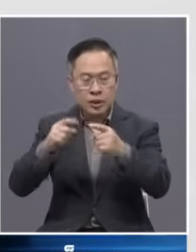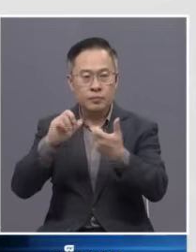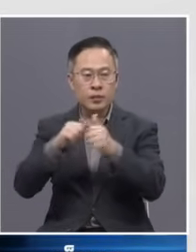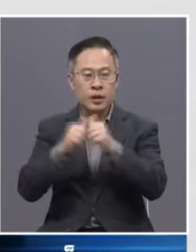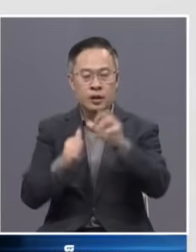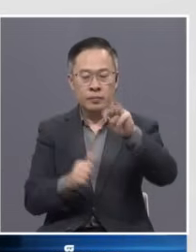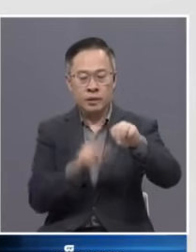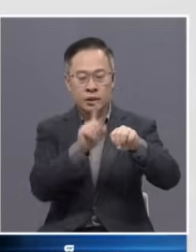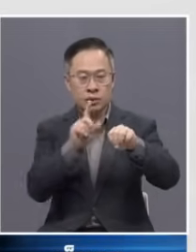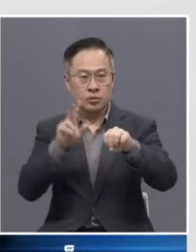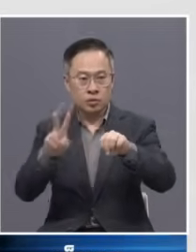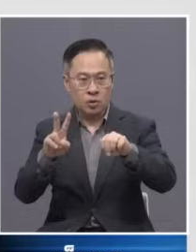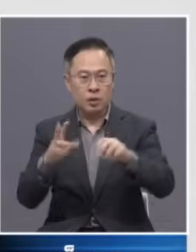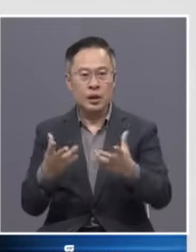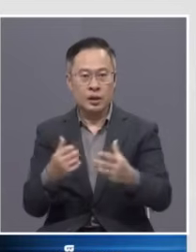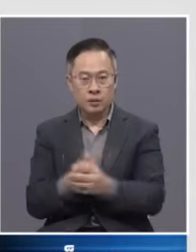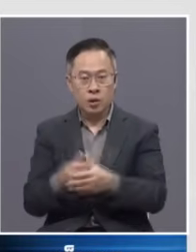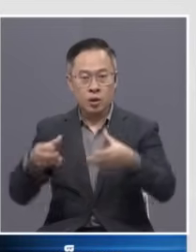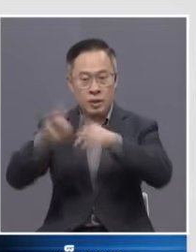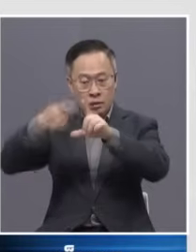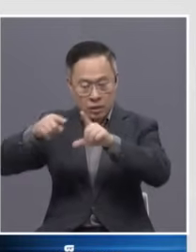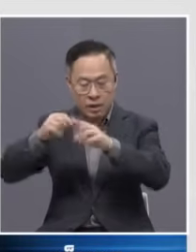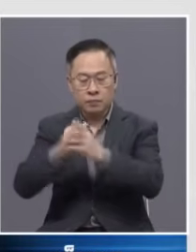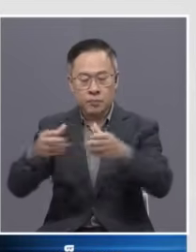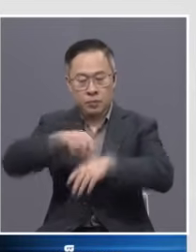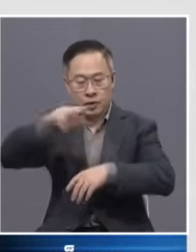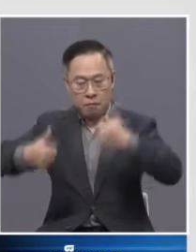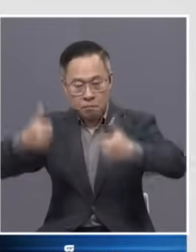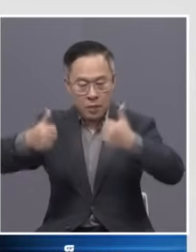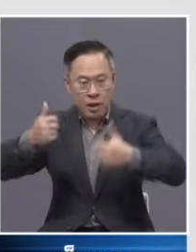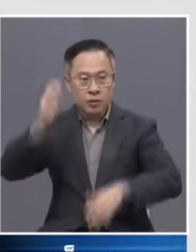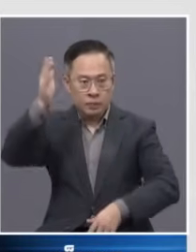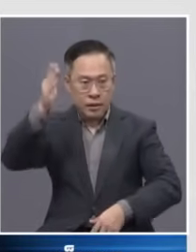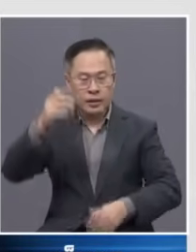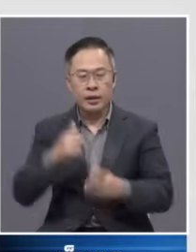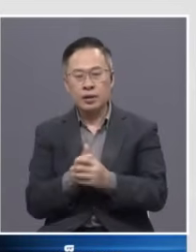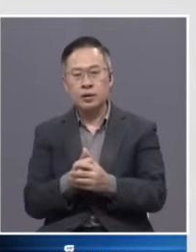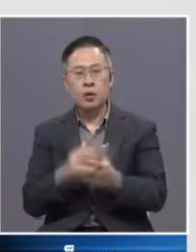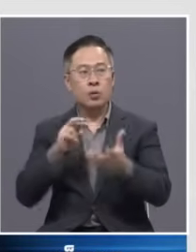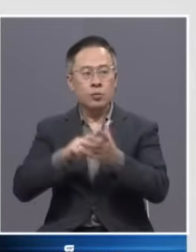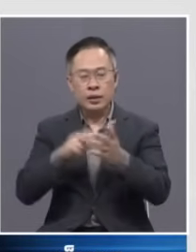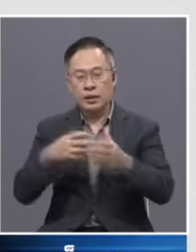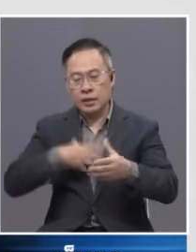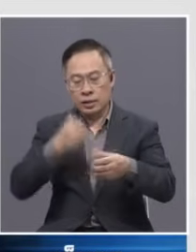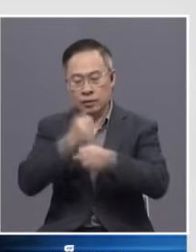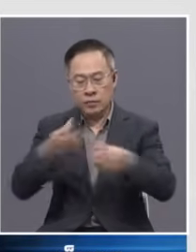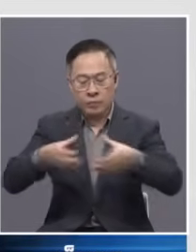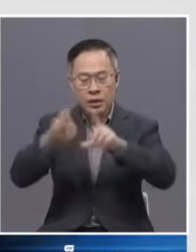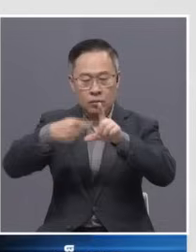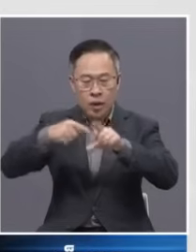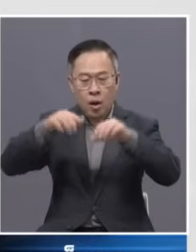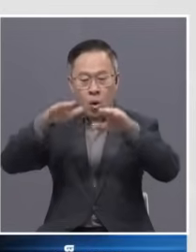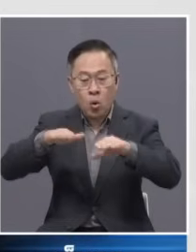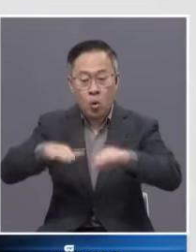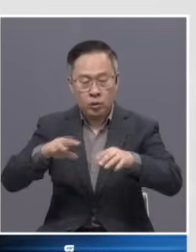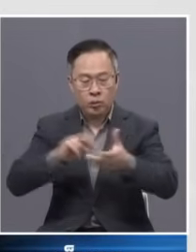นี่ยมีประโยชน์ในการถ่วงดุลกับเพื่อไทยในระยะยาวพอคิดแบบนี้ก็อาจจะมีการลดทอนความร้อนแรงของพรรคก้าวไกลไปเรื่อยๆก็เล